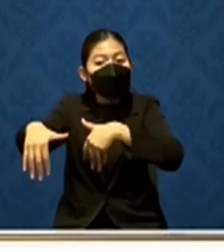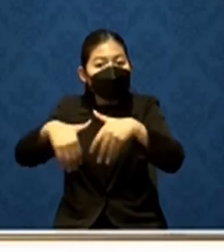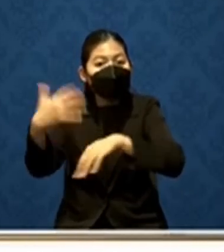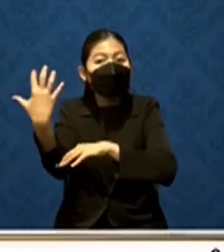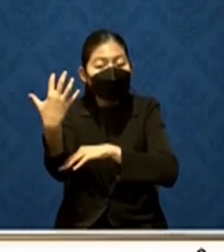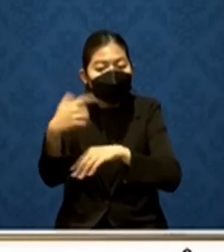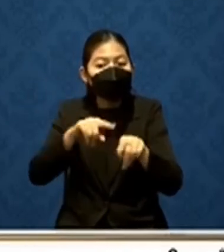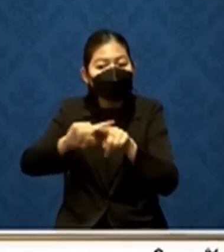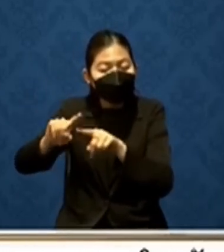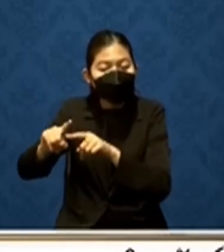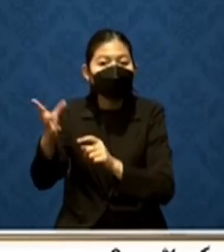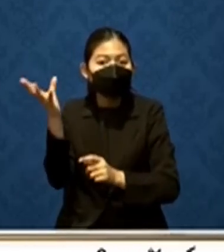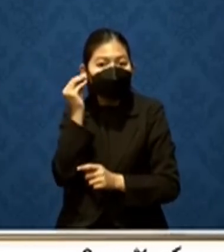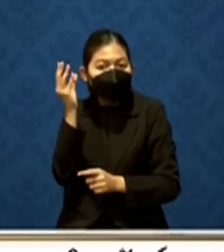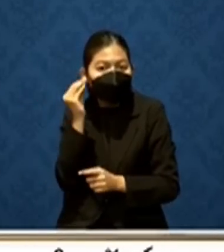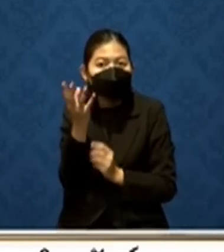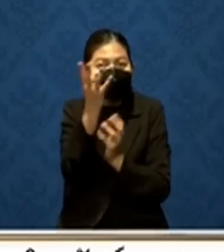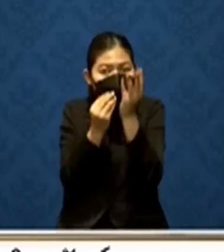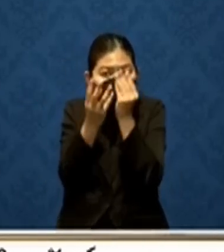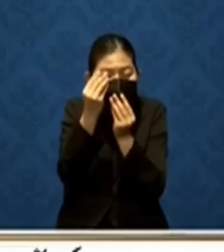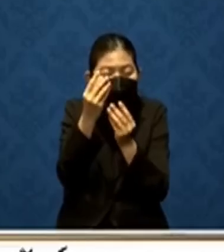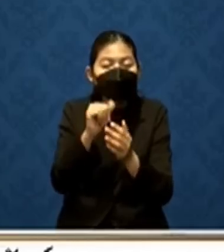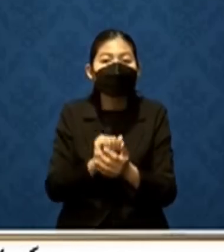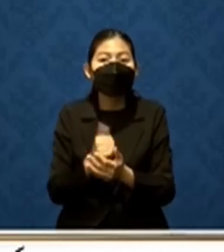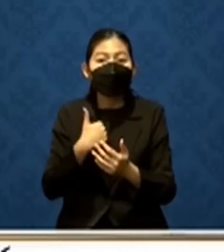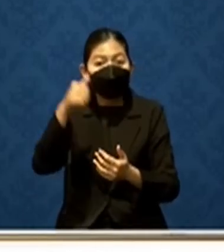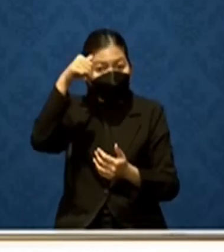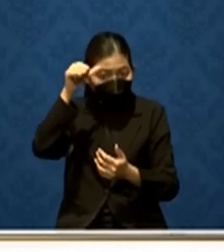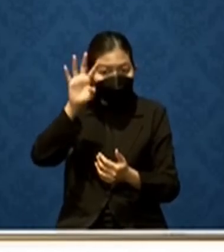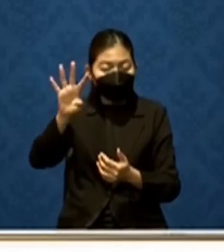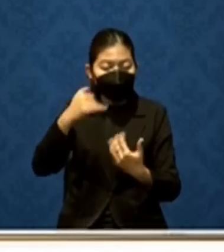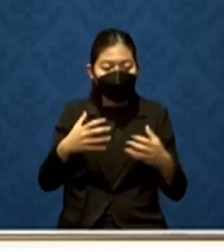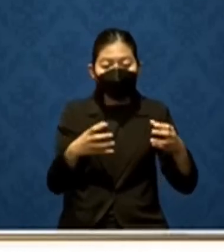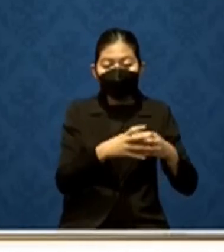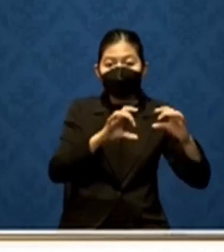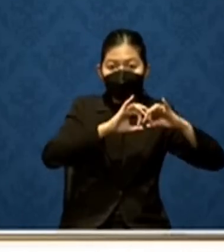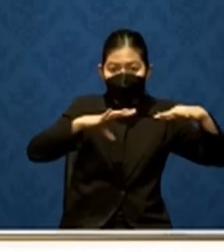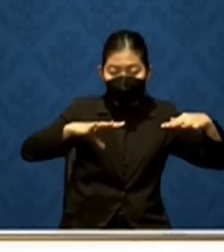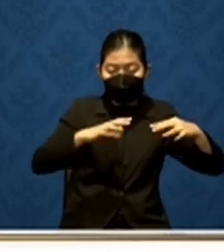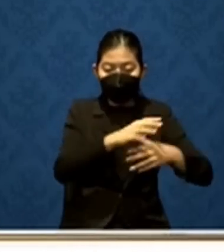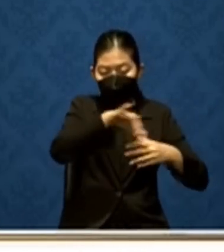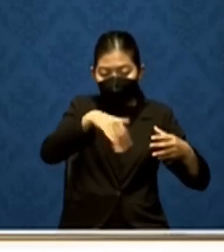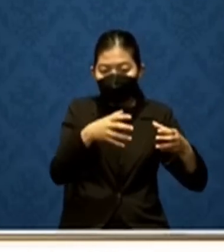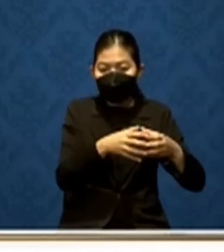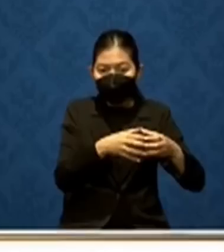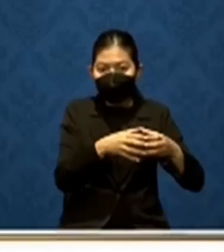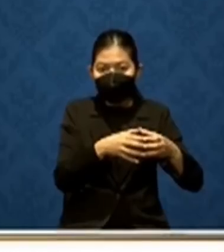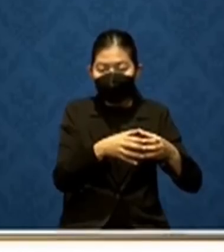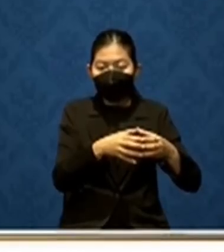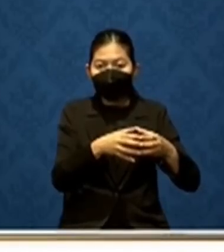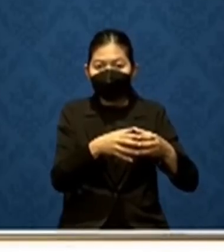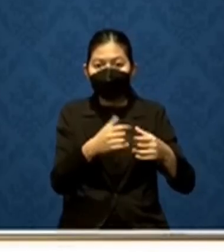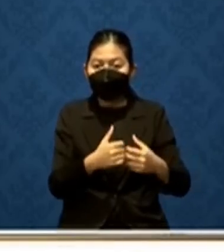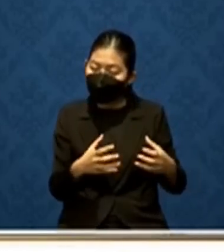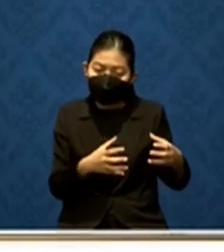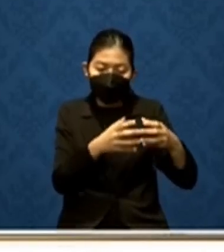ว่าภายใน 4วันนี้นะครับพรรคร่วมฝ่ายค้านของพวกเราๆรวมทั้งฝ่ายขายอิสระนะครับ